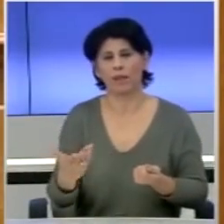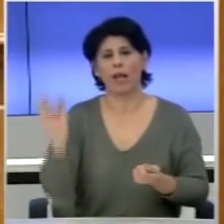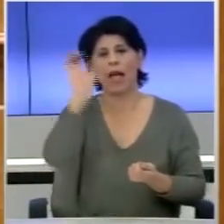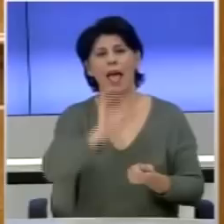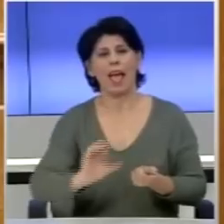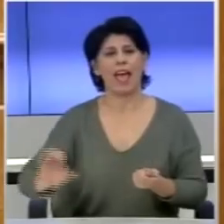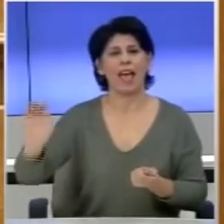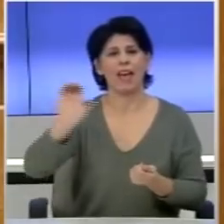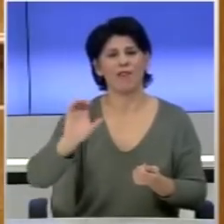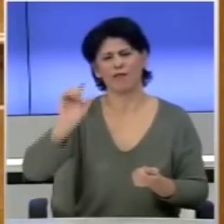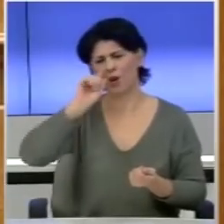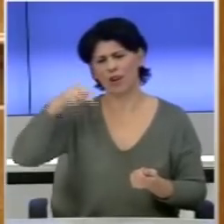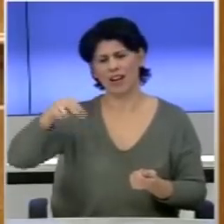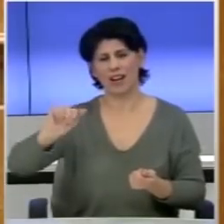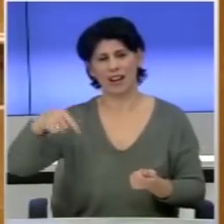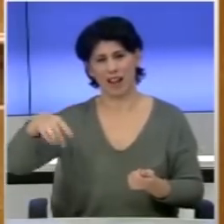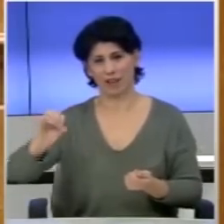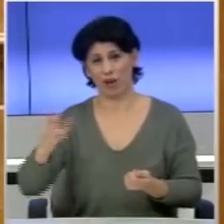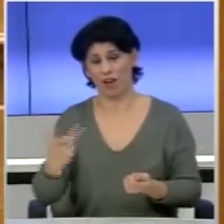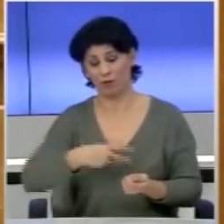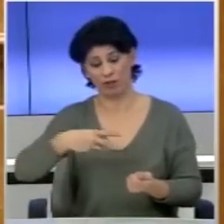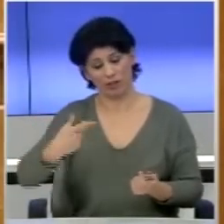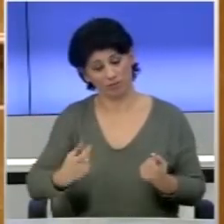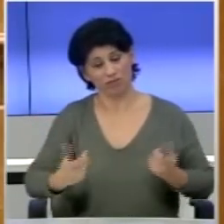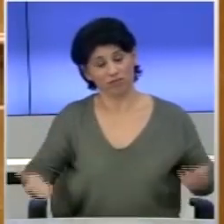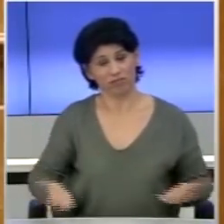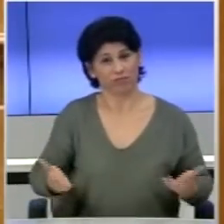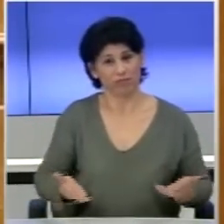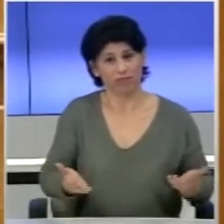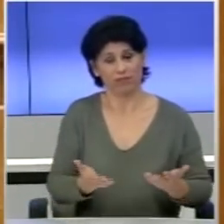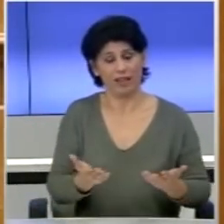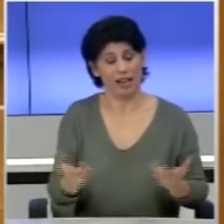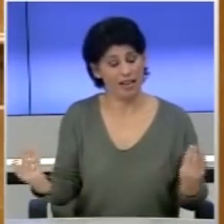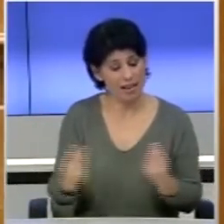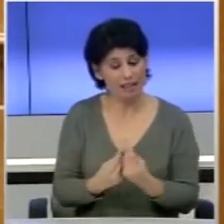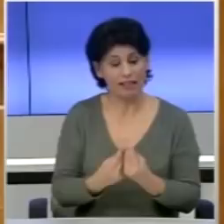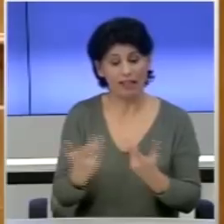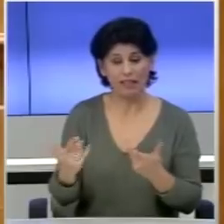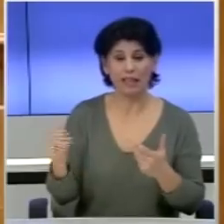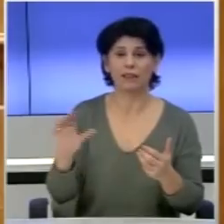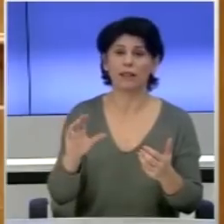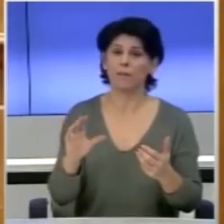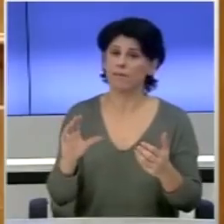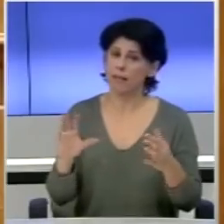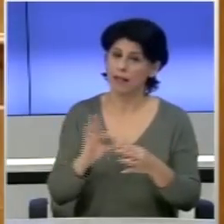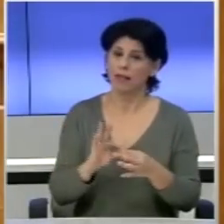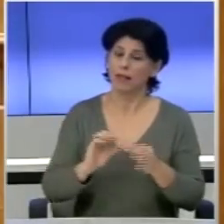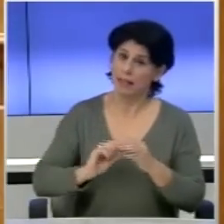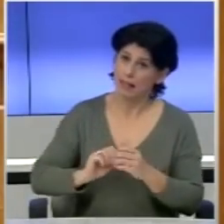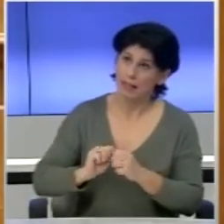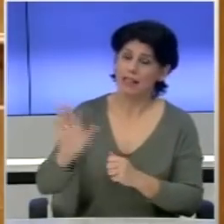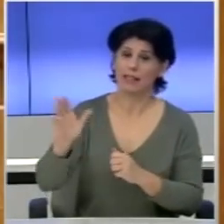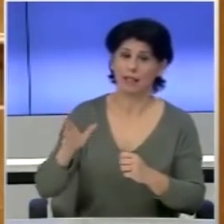Ευρωατλαντικού τόξου, αφού και ο ΣΥΡΙΖΑ προτρέπει την κυβέρνηση να βρει, λέει, την κατάλληλη φόρμουλα για να σταλούν δυνάμεις εκτός